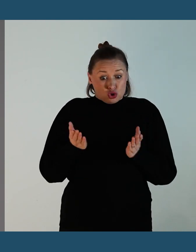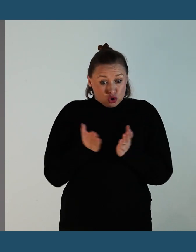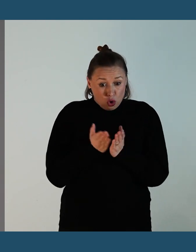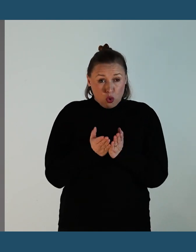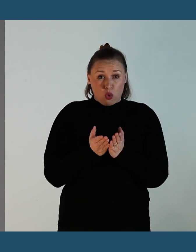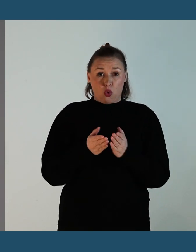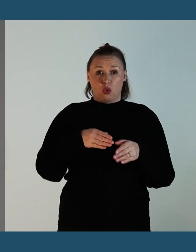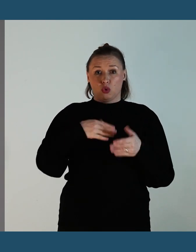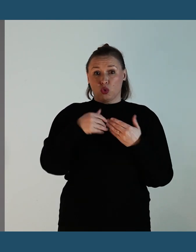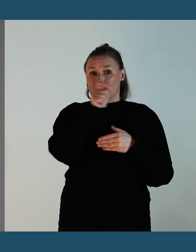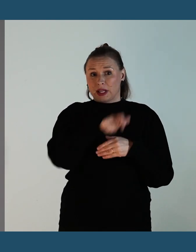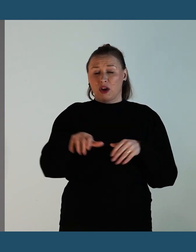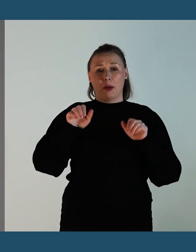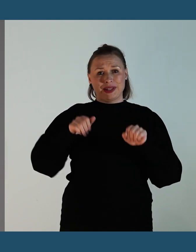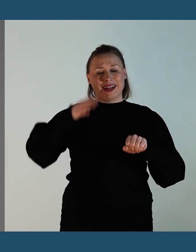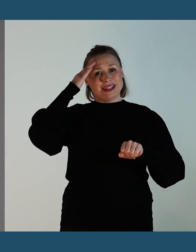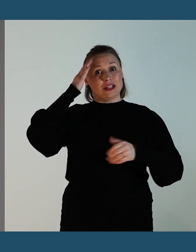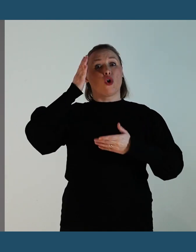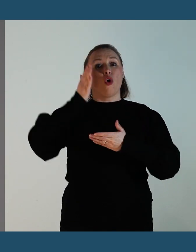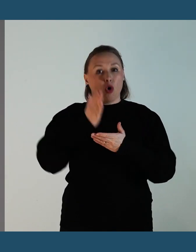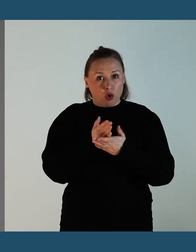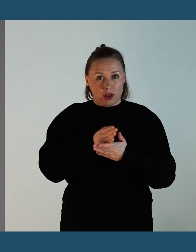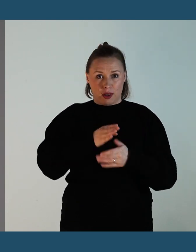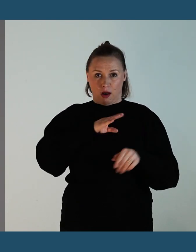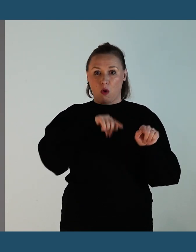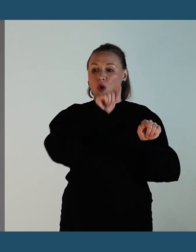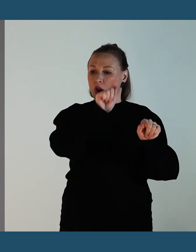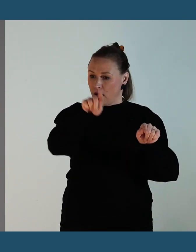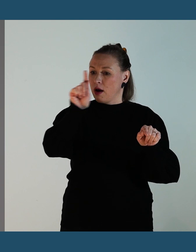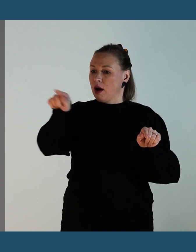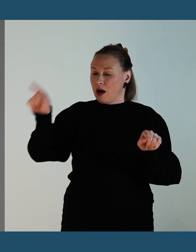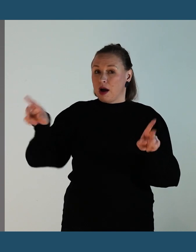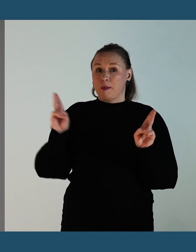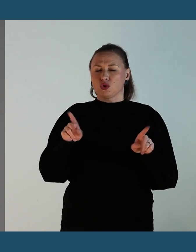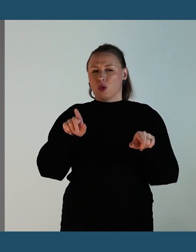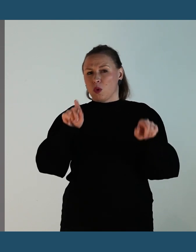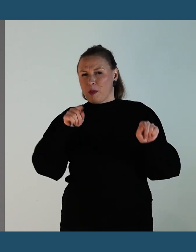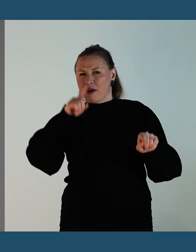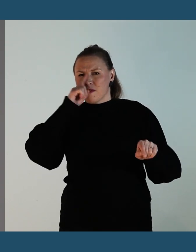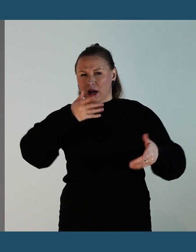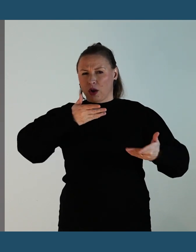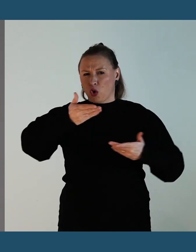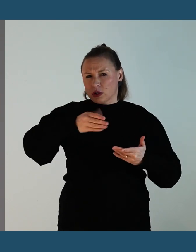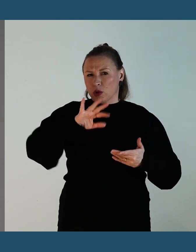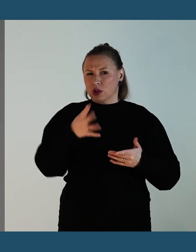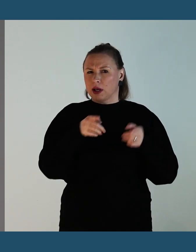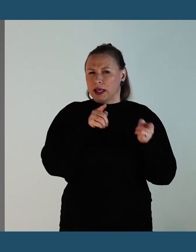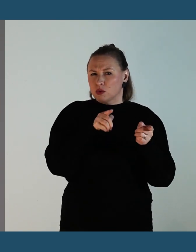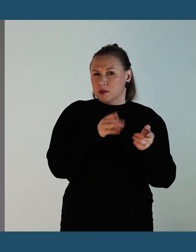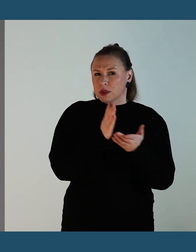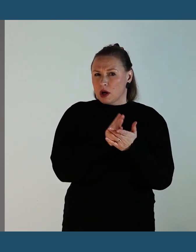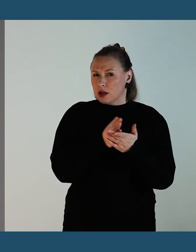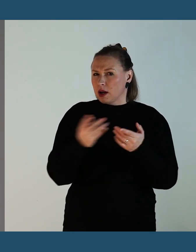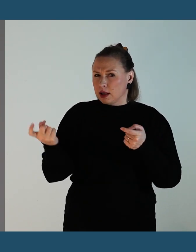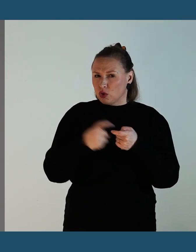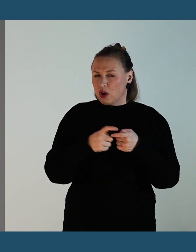tietoa asiasta ja osaa puuttua siihen, jos siellä näkyy ihmisten väärinkohtelua tai kiusaamista tästä asiasta, että